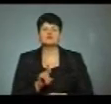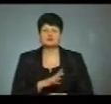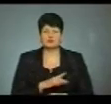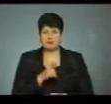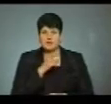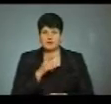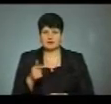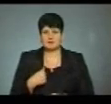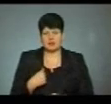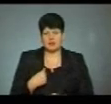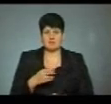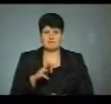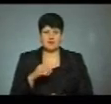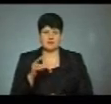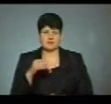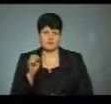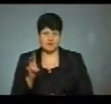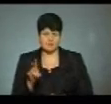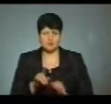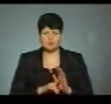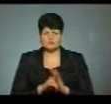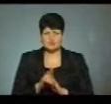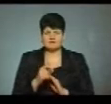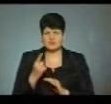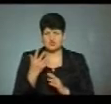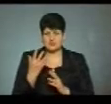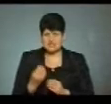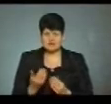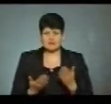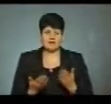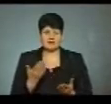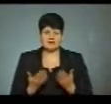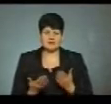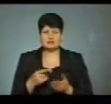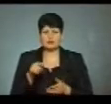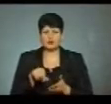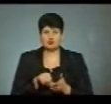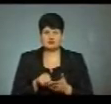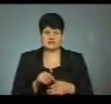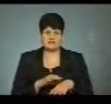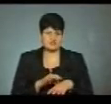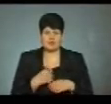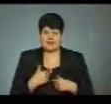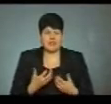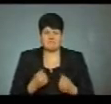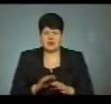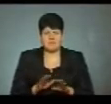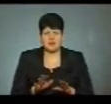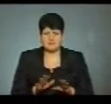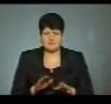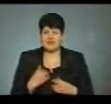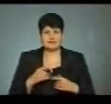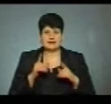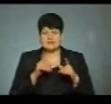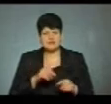Майдан почався, сказати, також з перших днів, але такої участі фізичної я не приймав, мається на увазі, не їздив